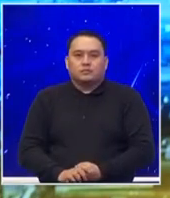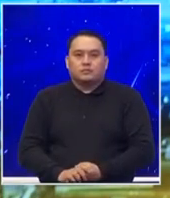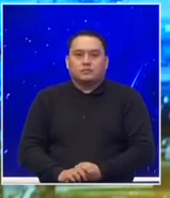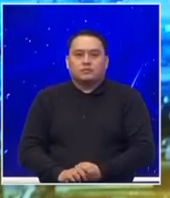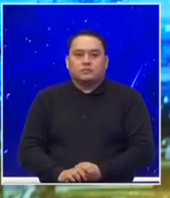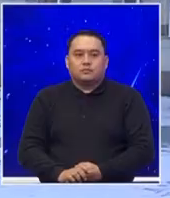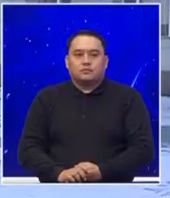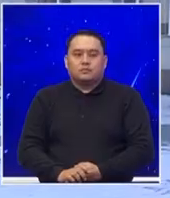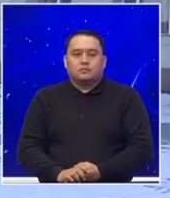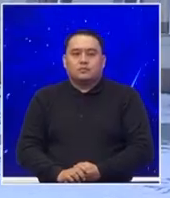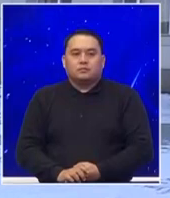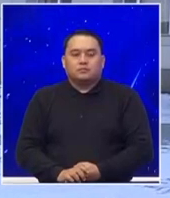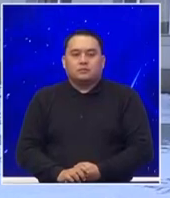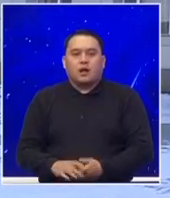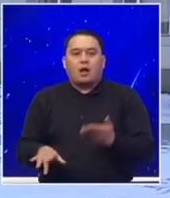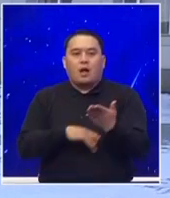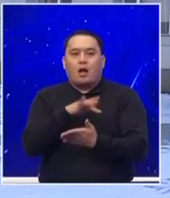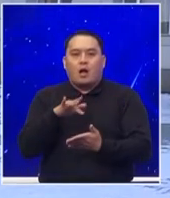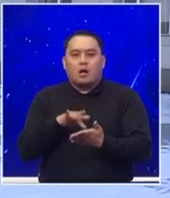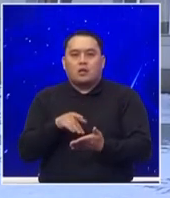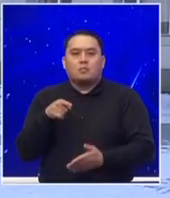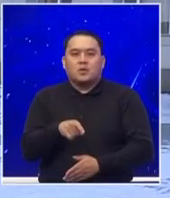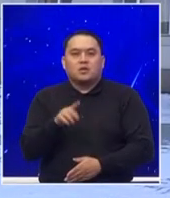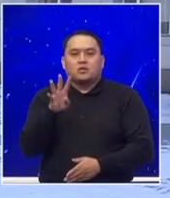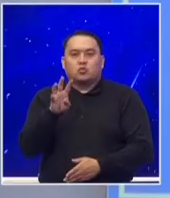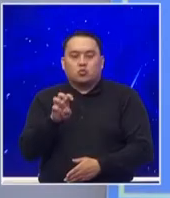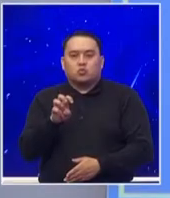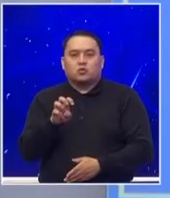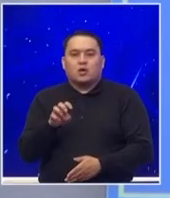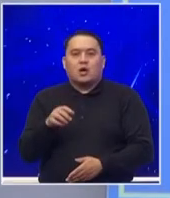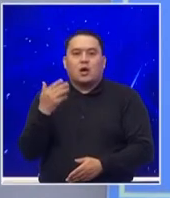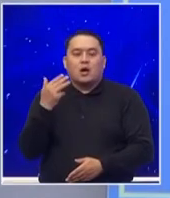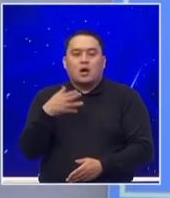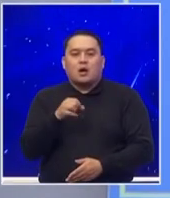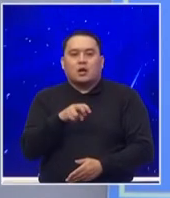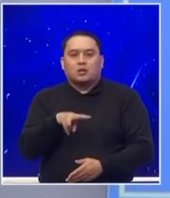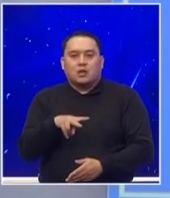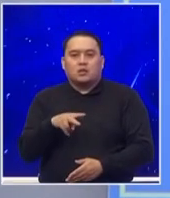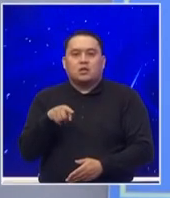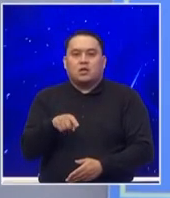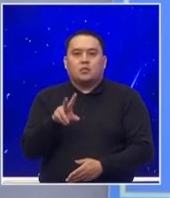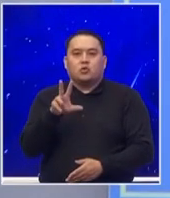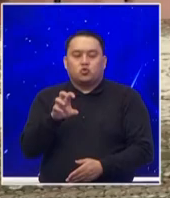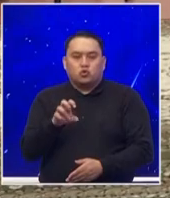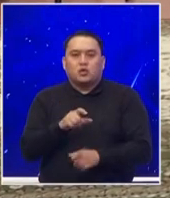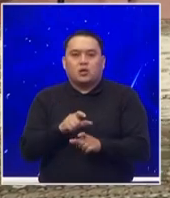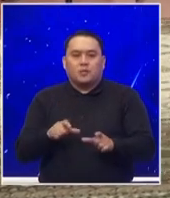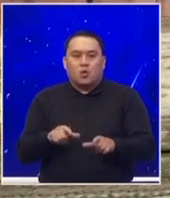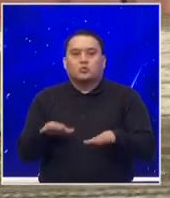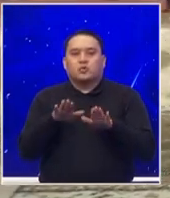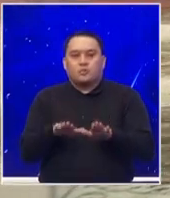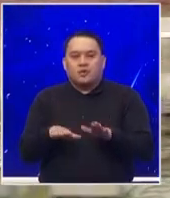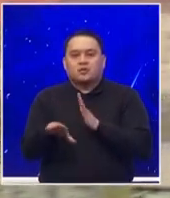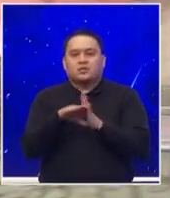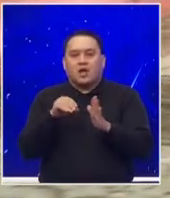қайтты. Қаладағы номер 1400 сайлау учаскесі. Қаратал шағын ауданының 2300-ден астам тұрғыны осы жерден келіп